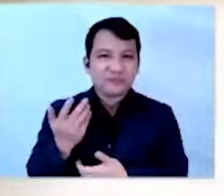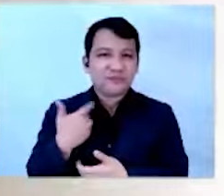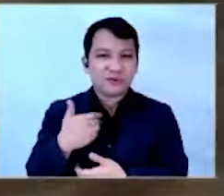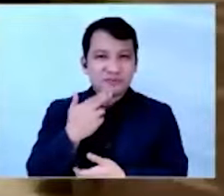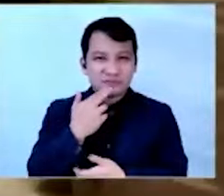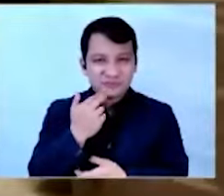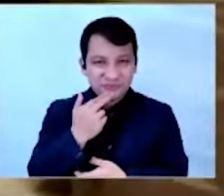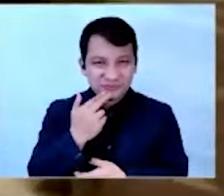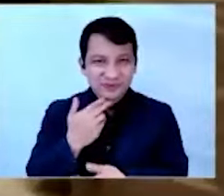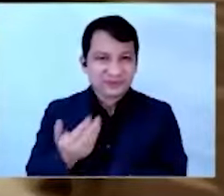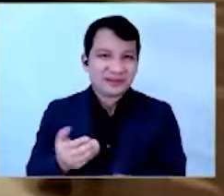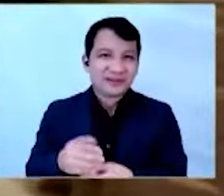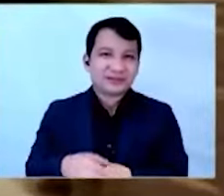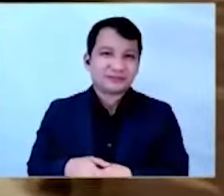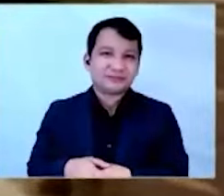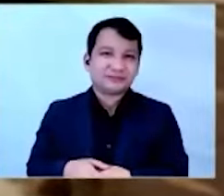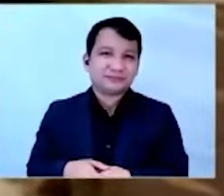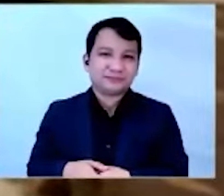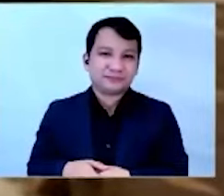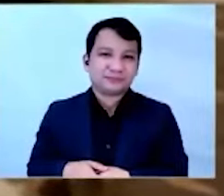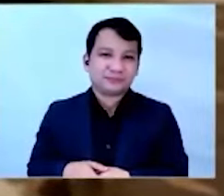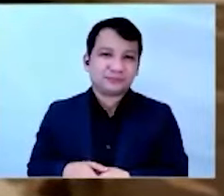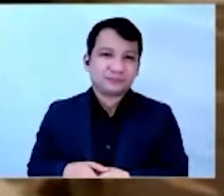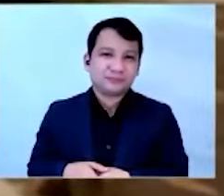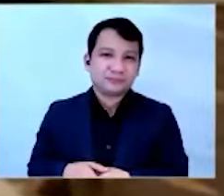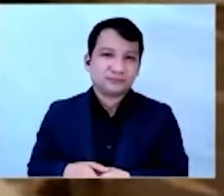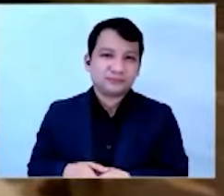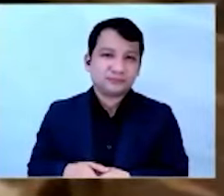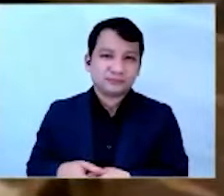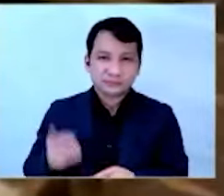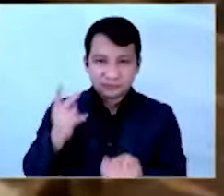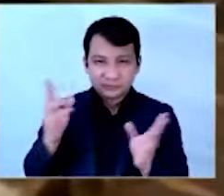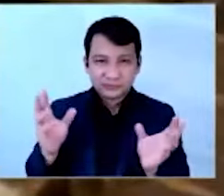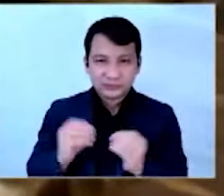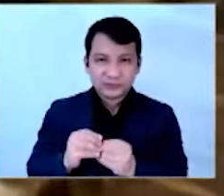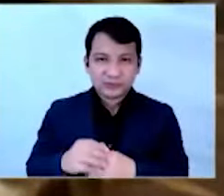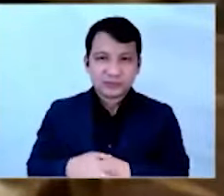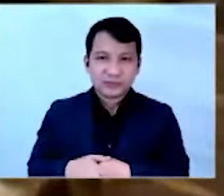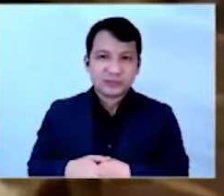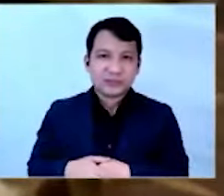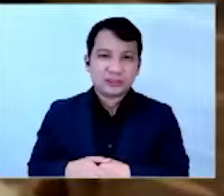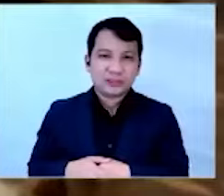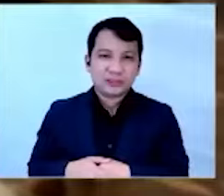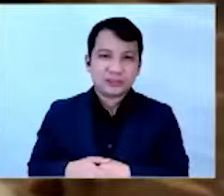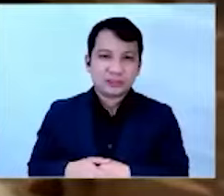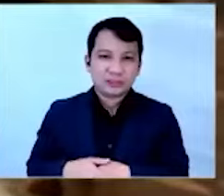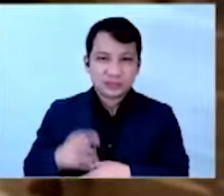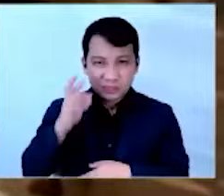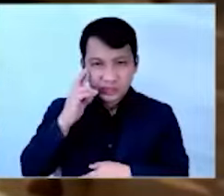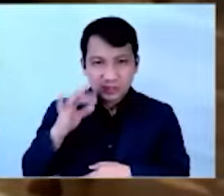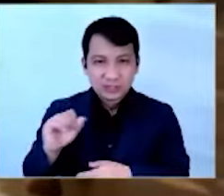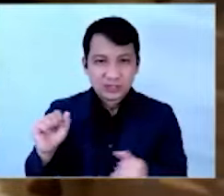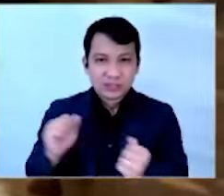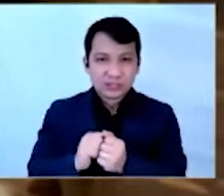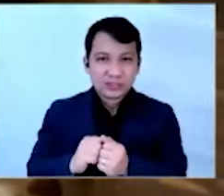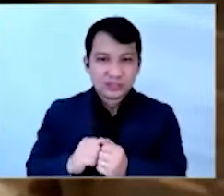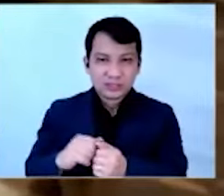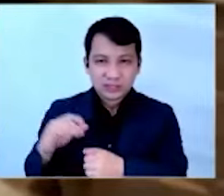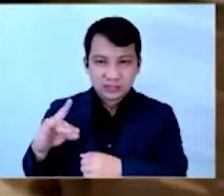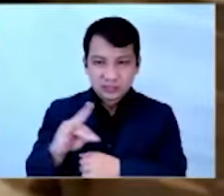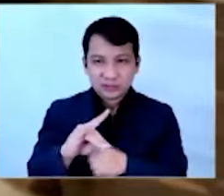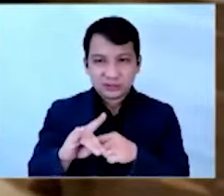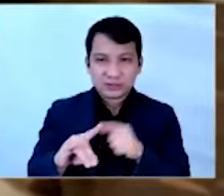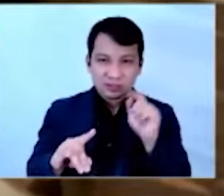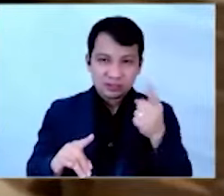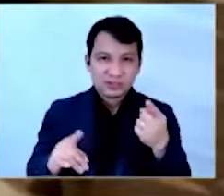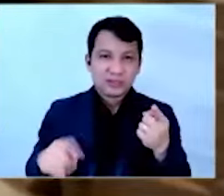cute-cute. At may naligaw. May bisita tayo dito. Siyempre, hindi pwede. Si Renzo, ang nag-iisang aso dito. Aso na